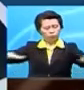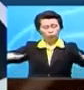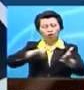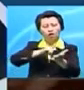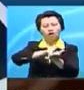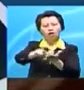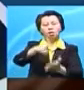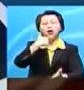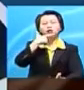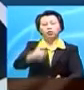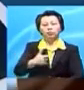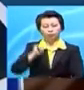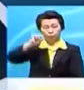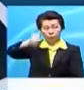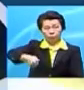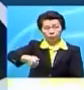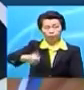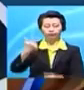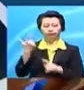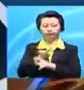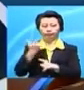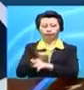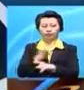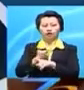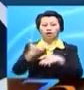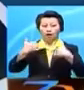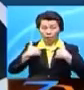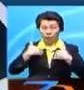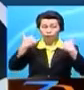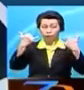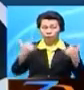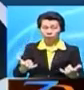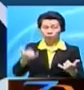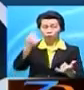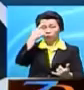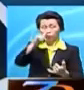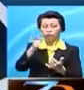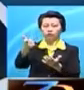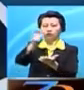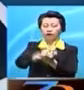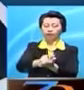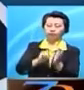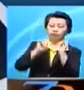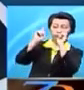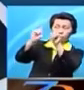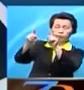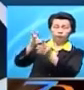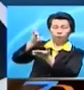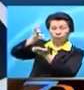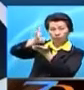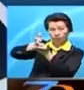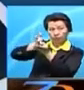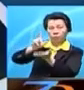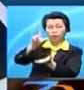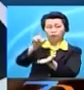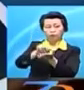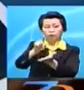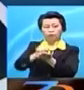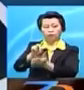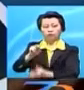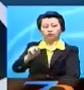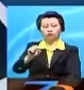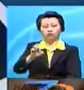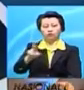lama esok. Dan raptai sambutan sedang berlangsung ketika ini. Untuk laporannya, kita bersama dengan wartawan Nasaruddin